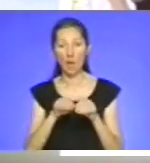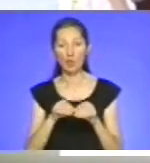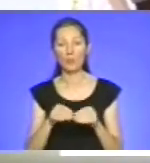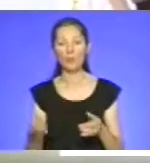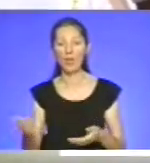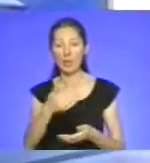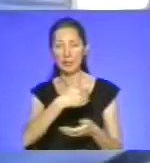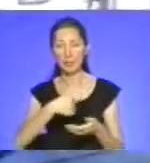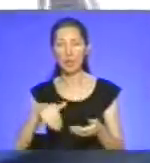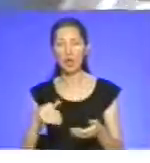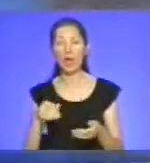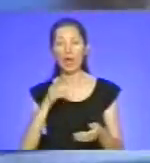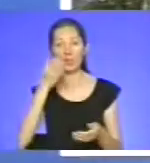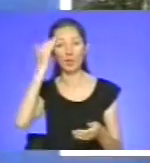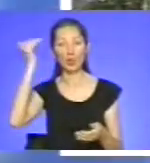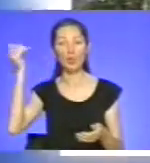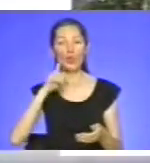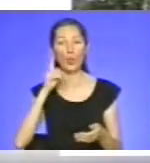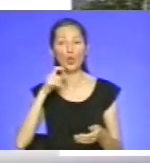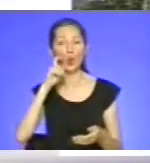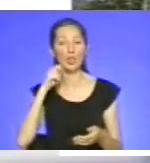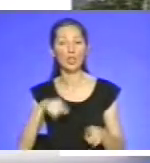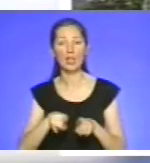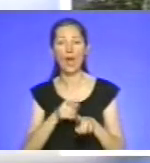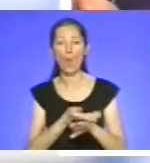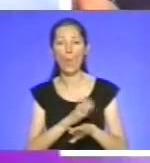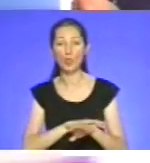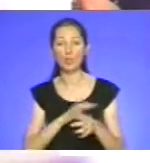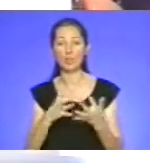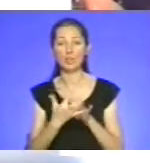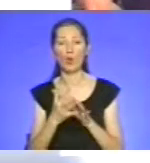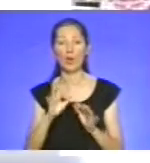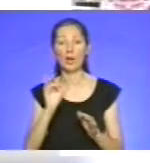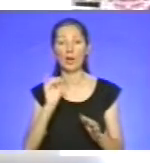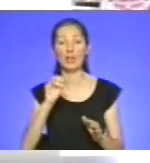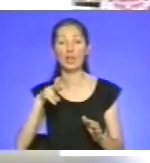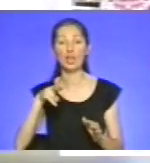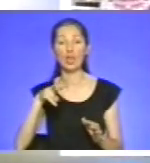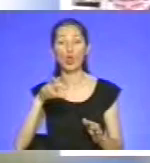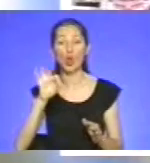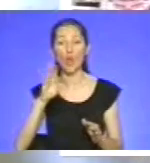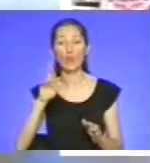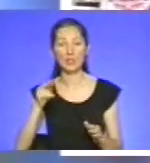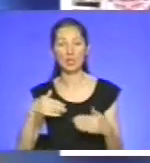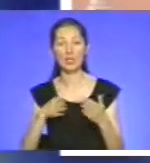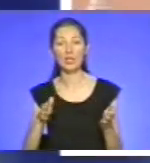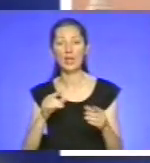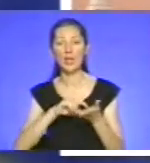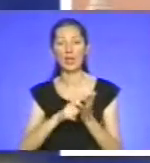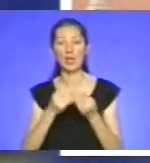України та Польщі. У селі Велика Іловиця Шумського району відкрили кімнату-музей видатного поета-пісняря,